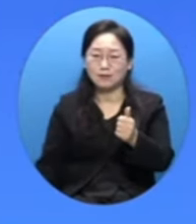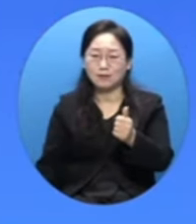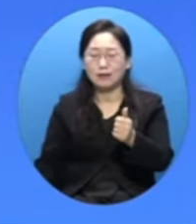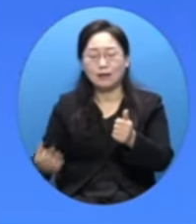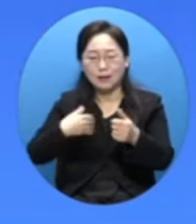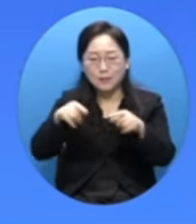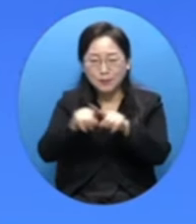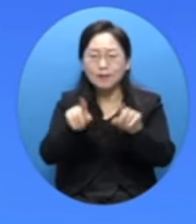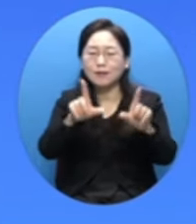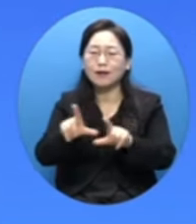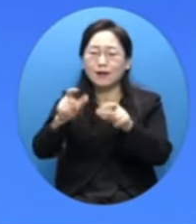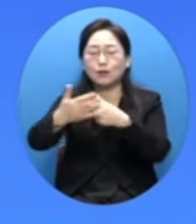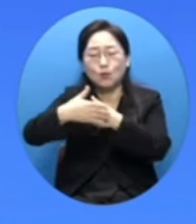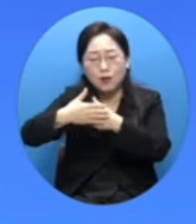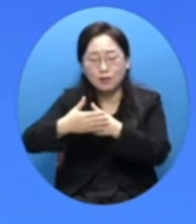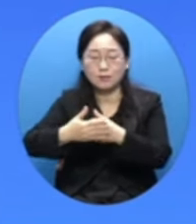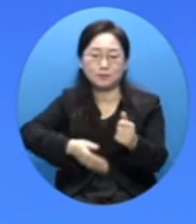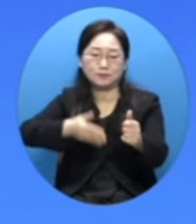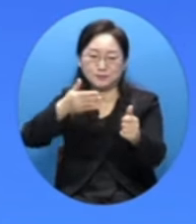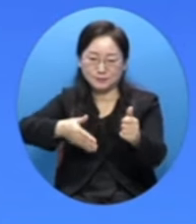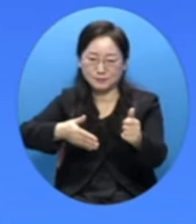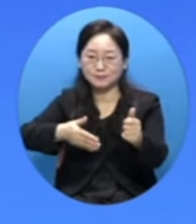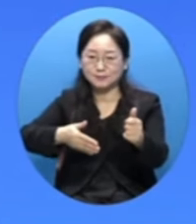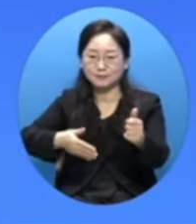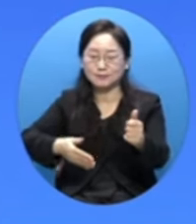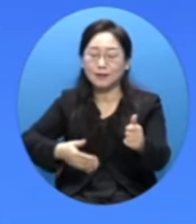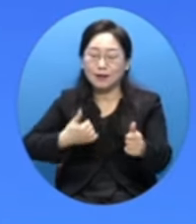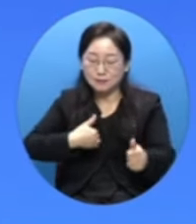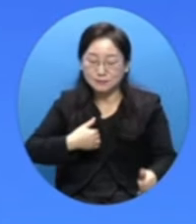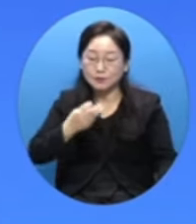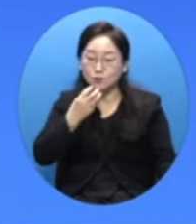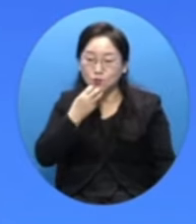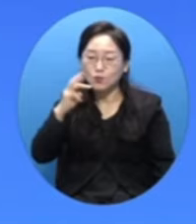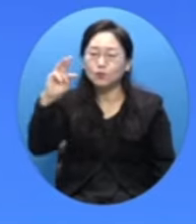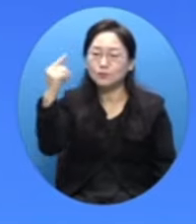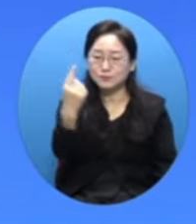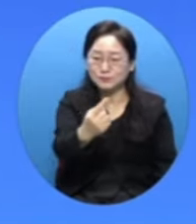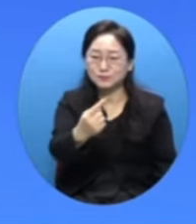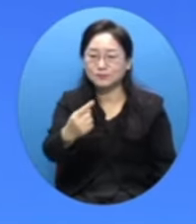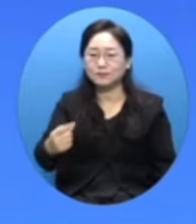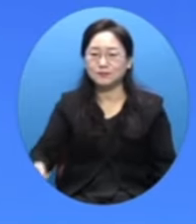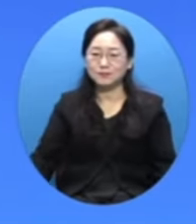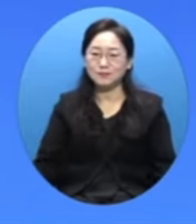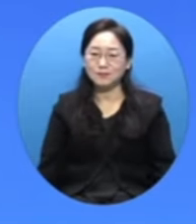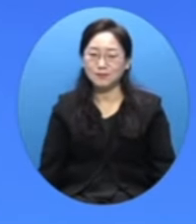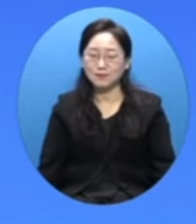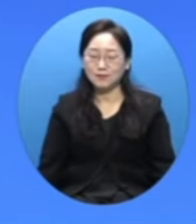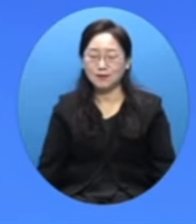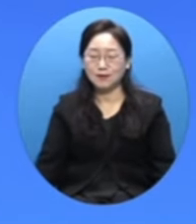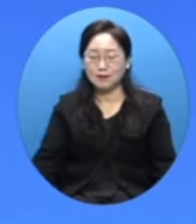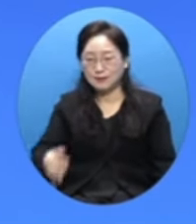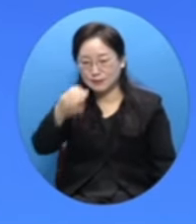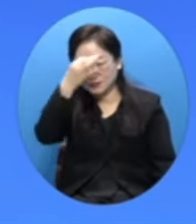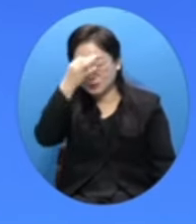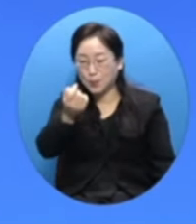나와 함께 살자, 나를 좀 도와달라. 그래서 서울 올라가서 그가 기술을